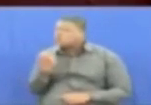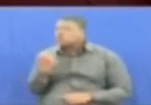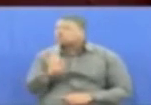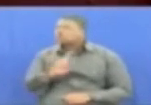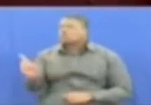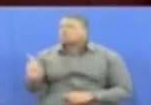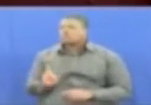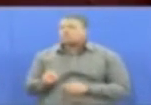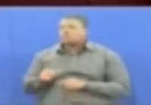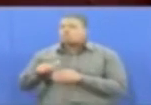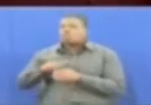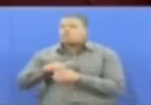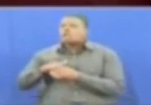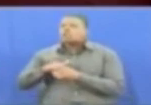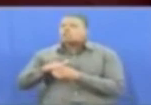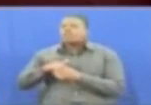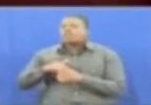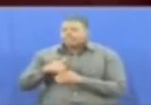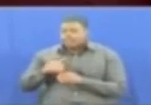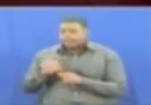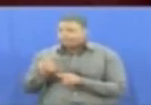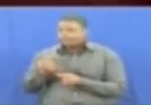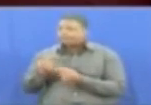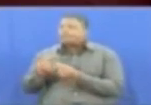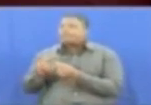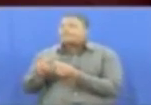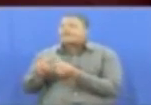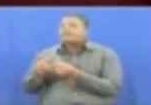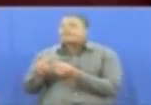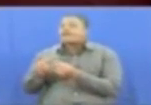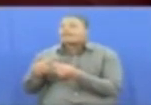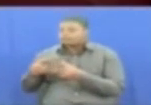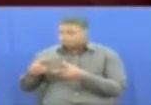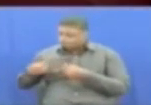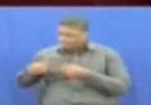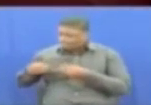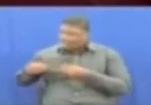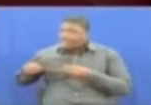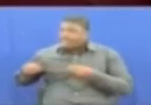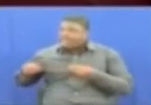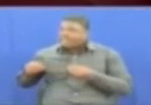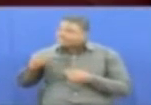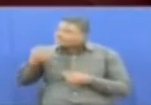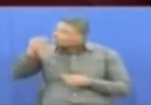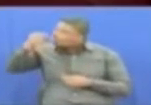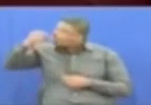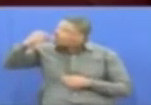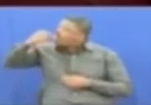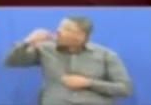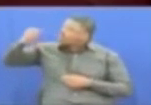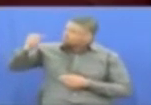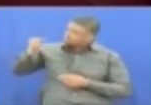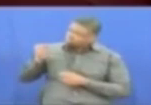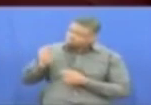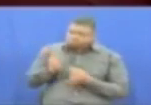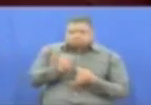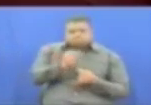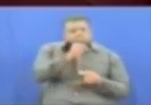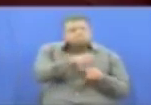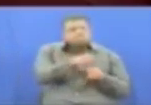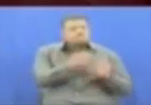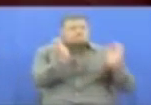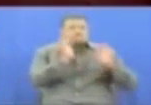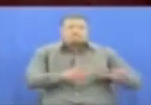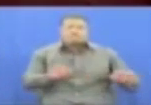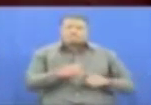wanatumia swabu, kapamba kale wanaweza kuchukua mdomoni hapa au nini, basi wamemaliza,